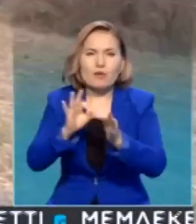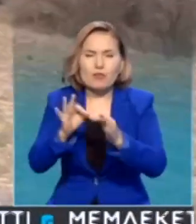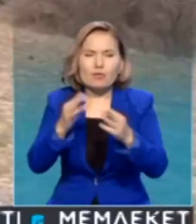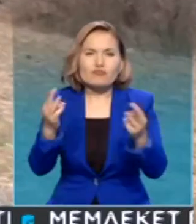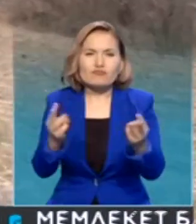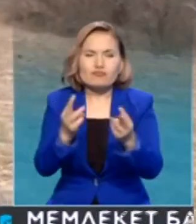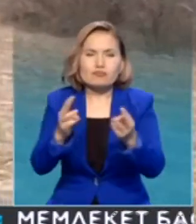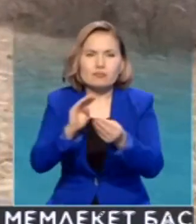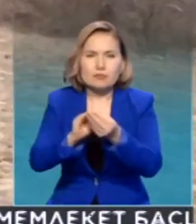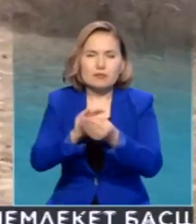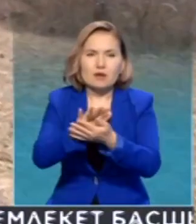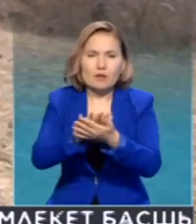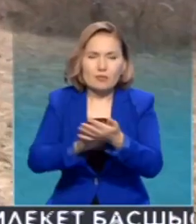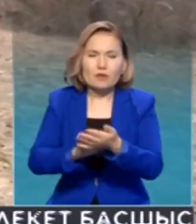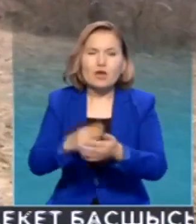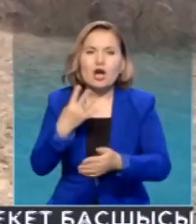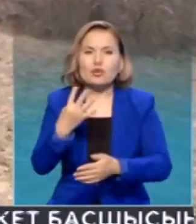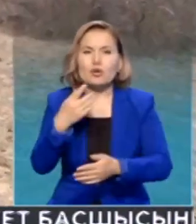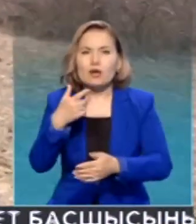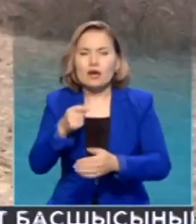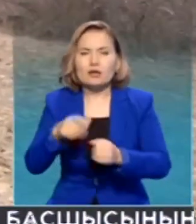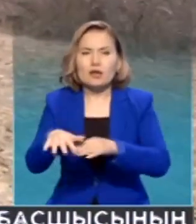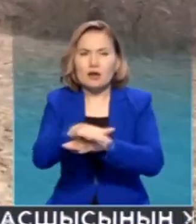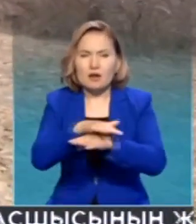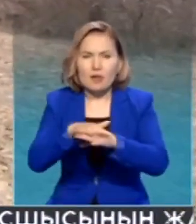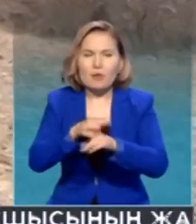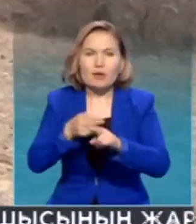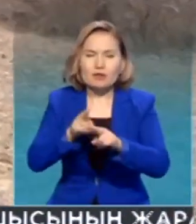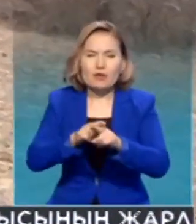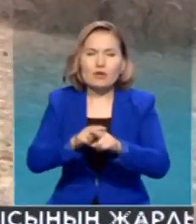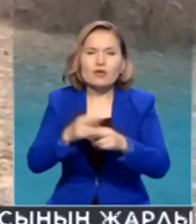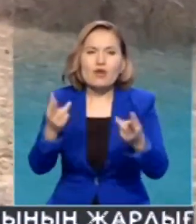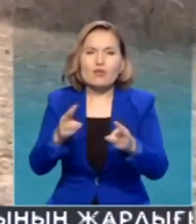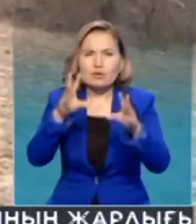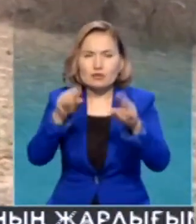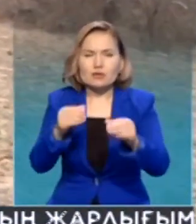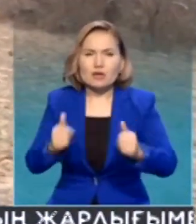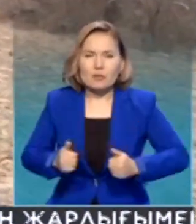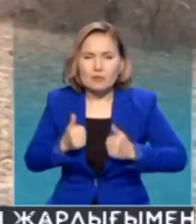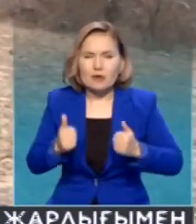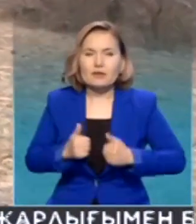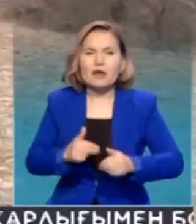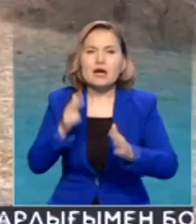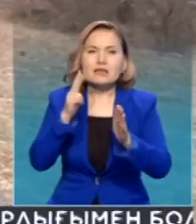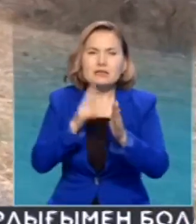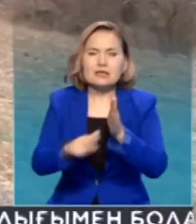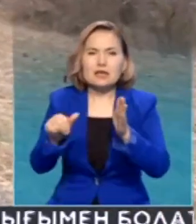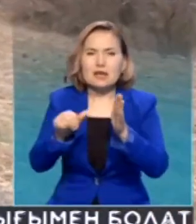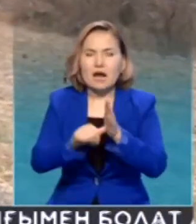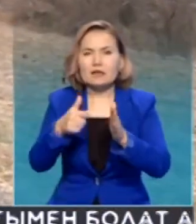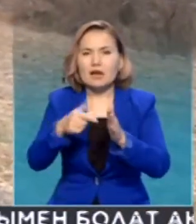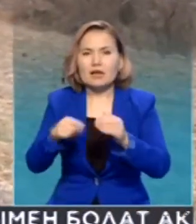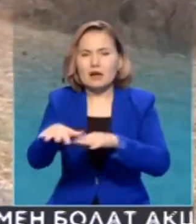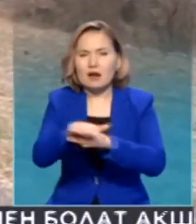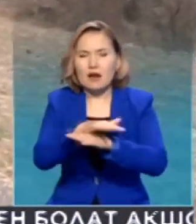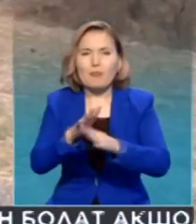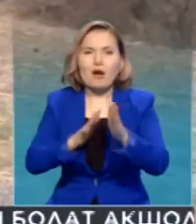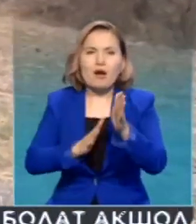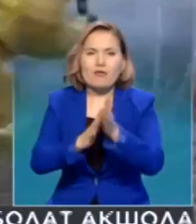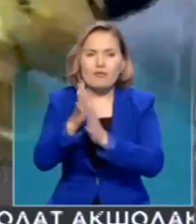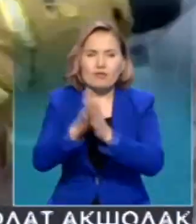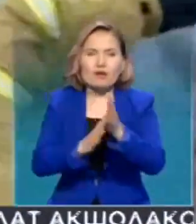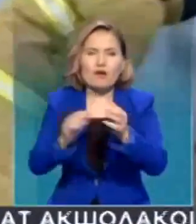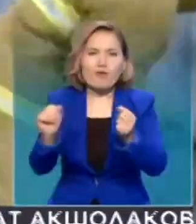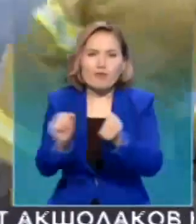өрт сөндірушілер 4 гектар аумақтағы қызыл жалынмен күресіп жатыр. 86 гектар жердегі қамыс күлге